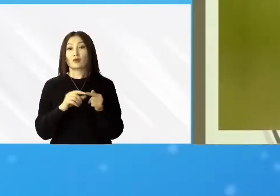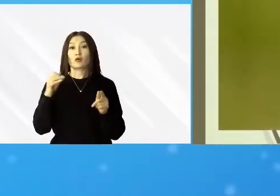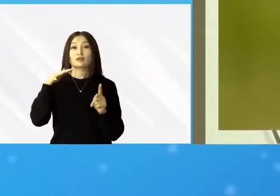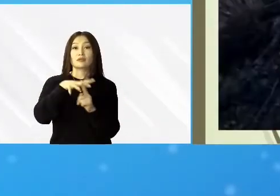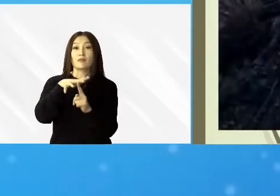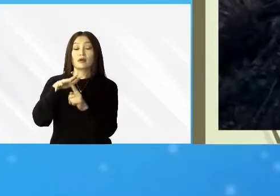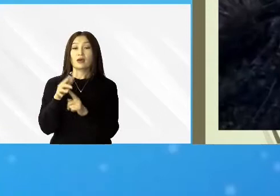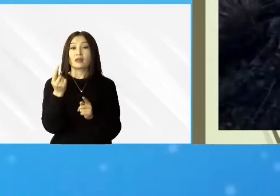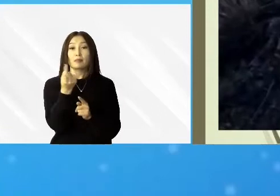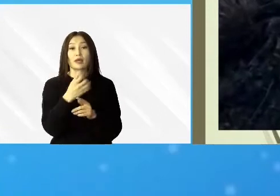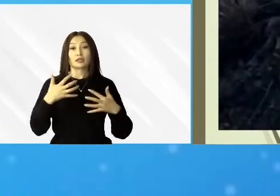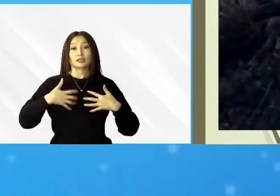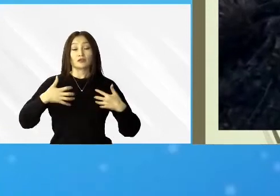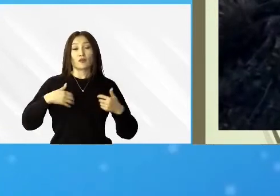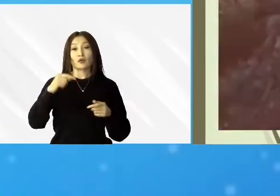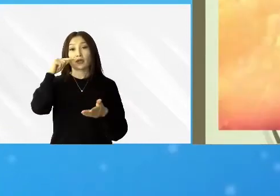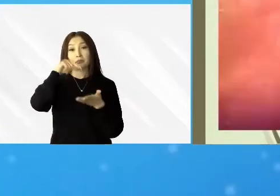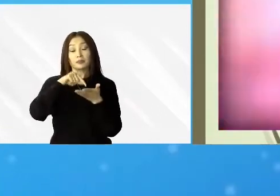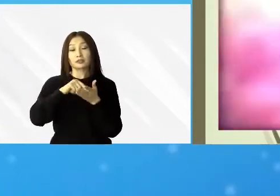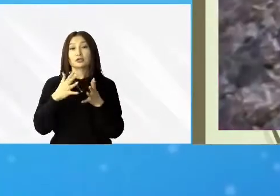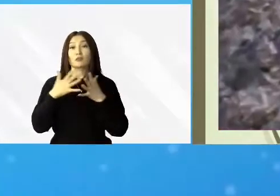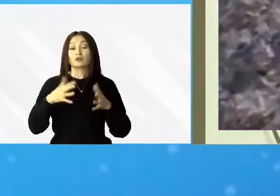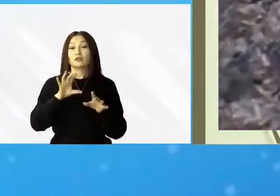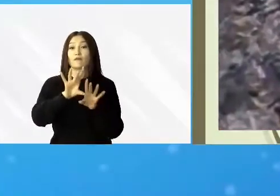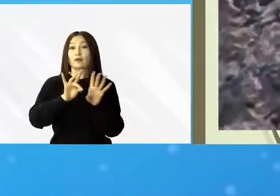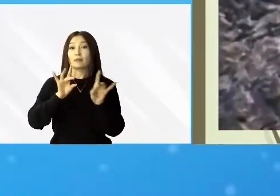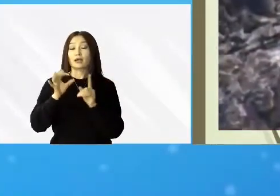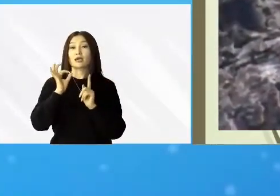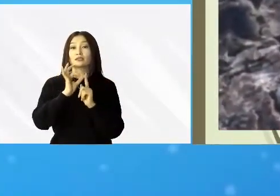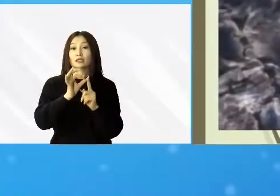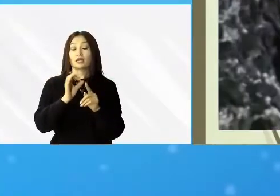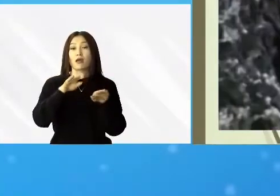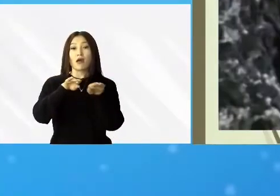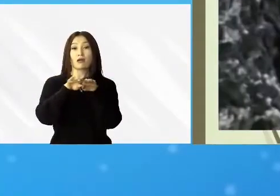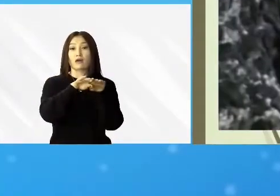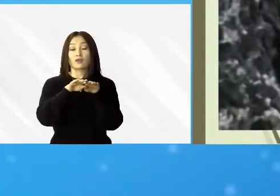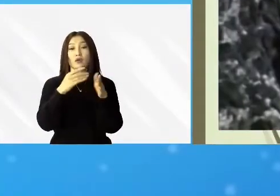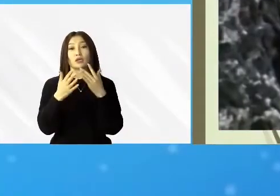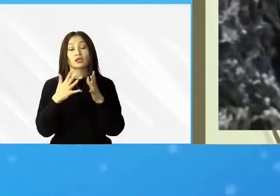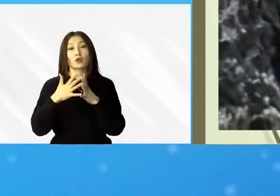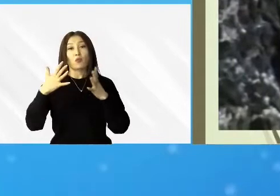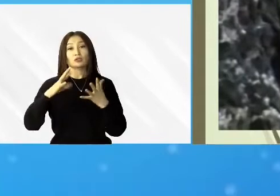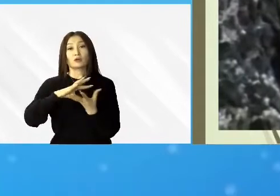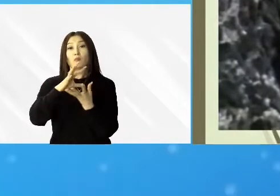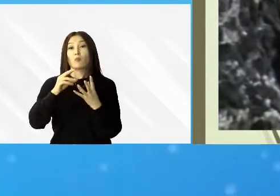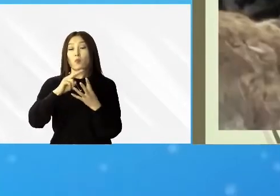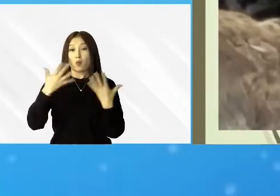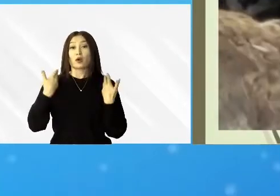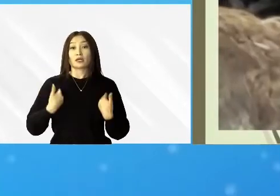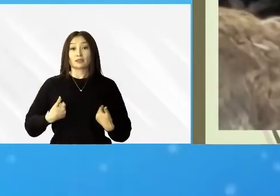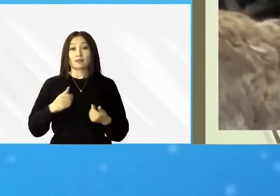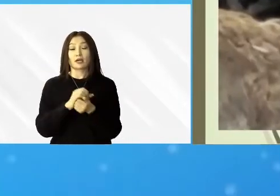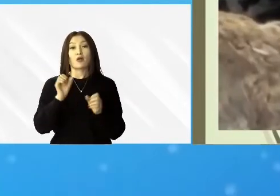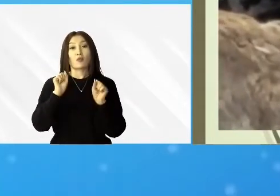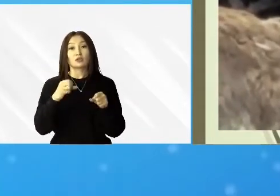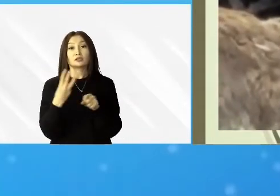нападает на мелких животных и птиц, но чаще всего охотник выбирает цель, равную или превосходящую его по размерам. Причем жертва